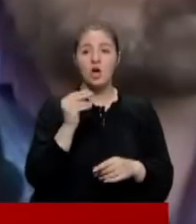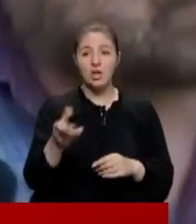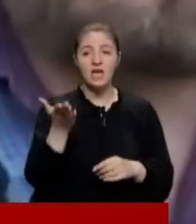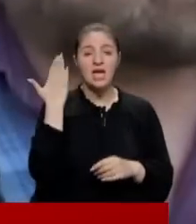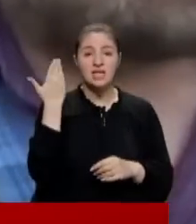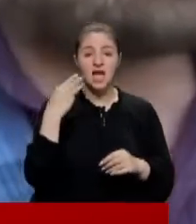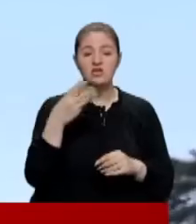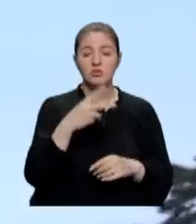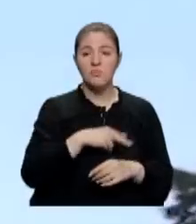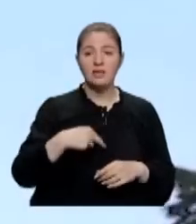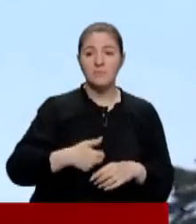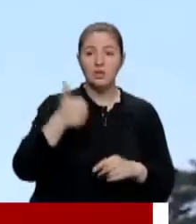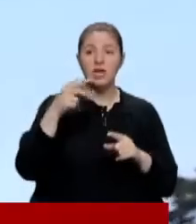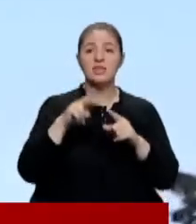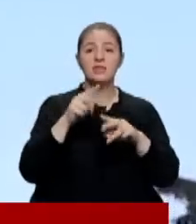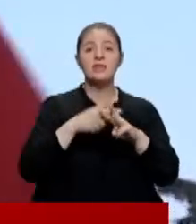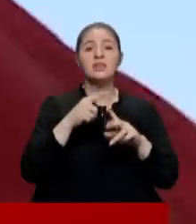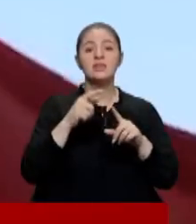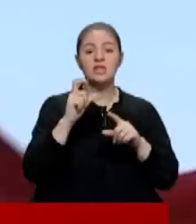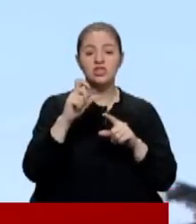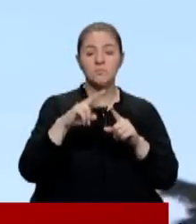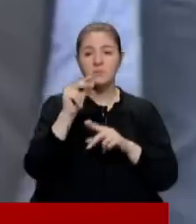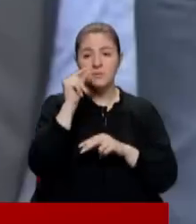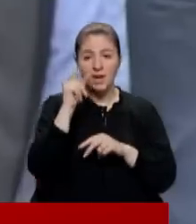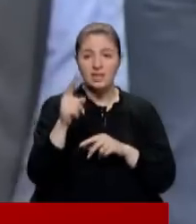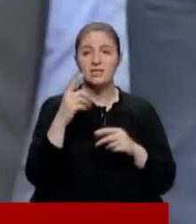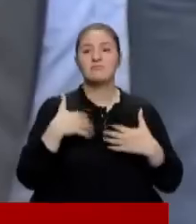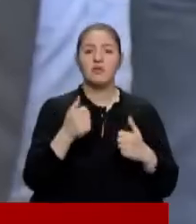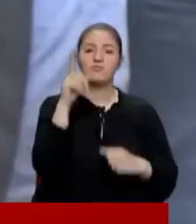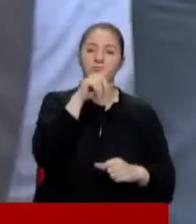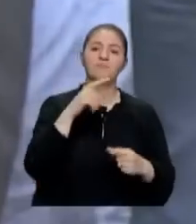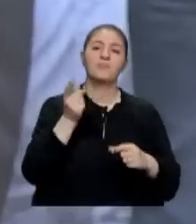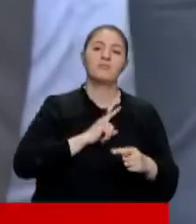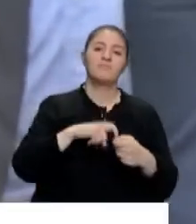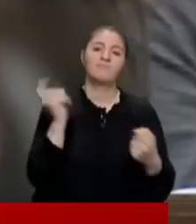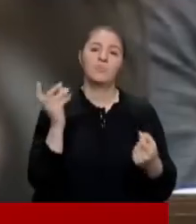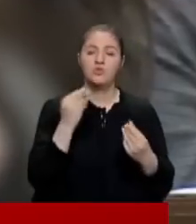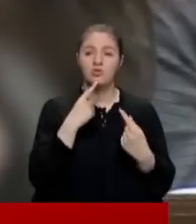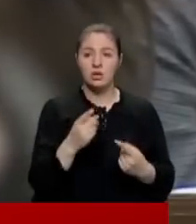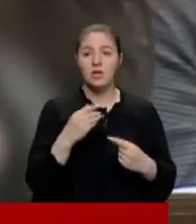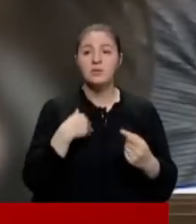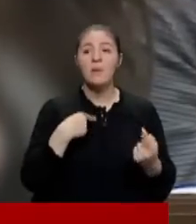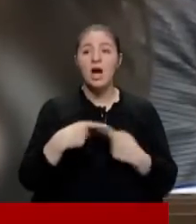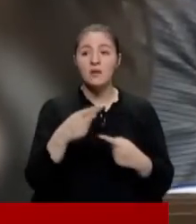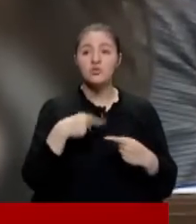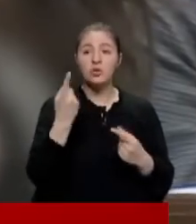eski Esenyurt belediye başkanı Necmi Kadıoğlu da sağlık gerekçesi nedeniyle adaylıktan çekildiğini duyurdu